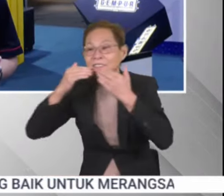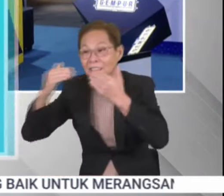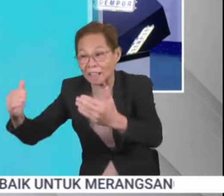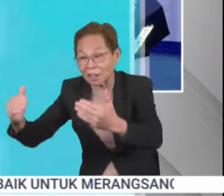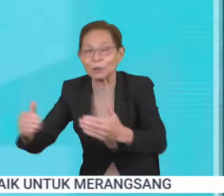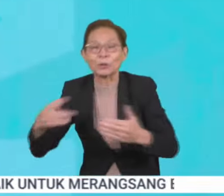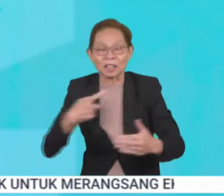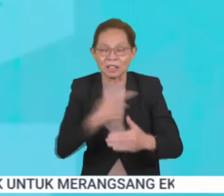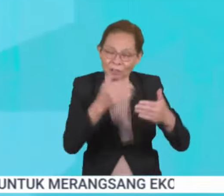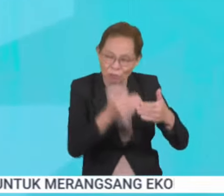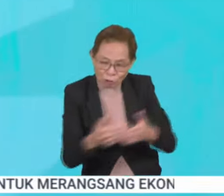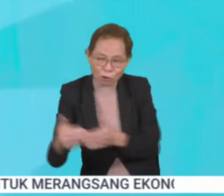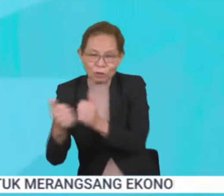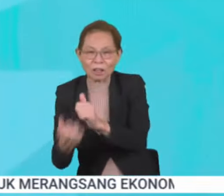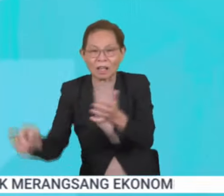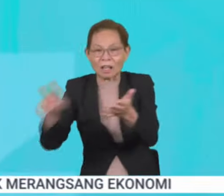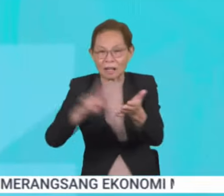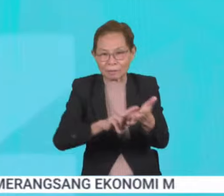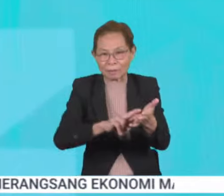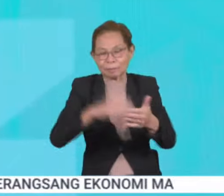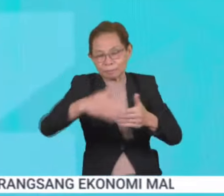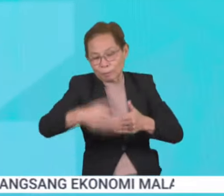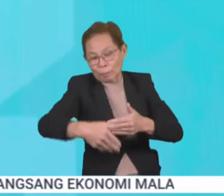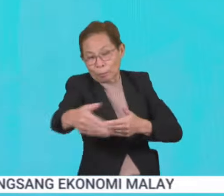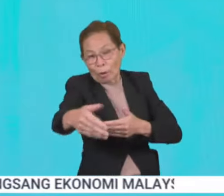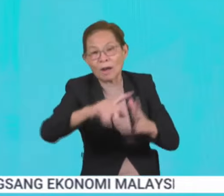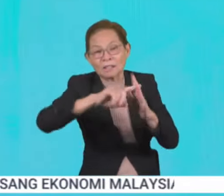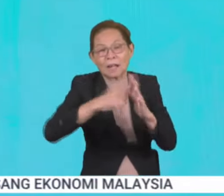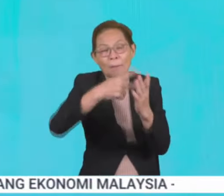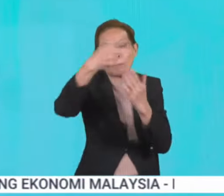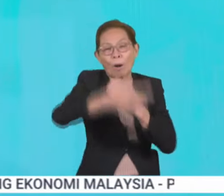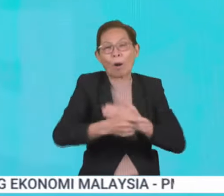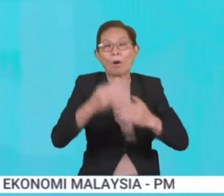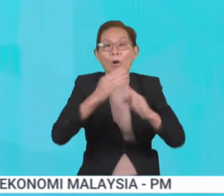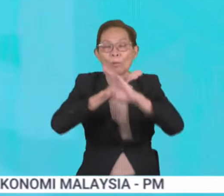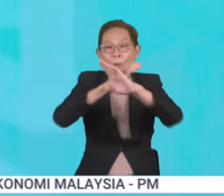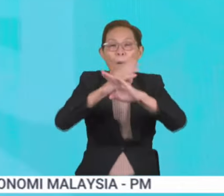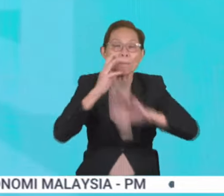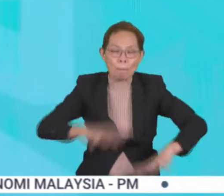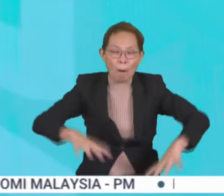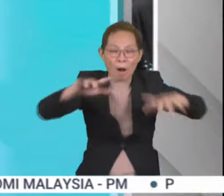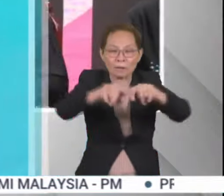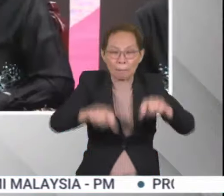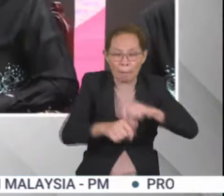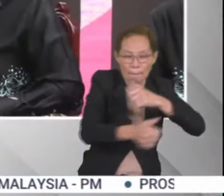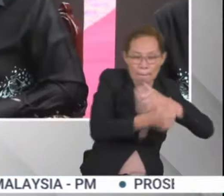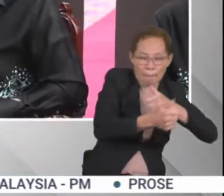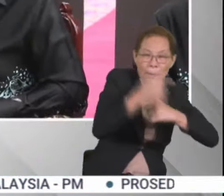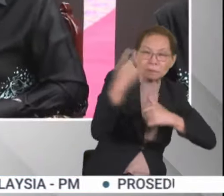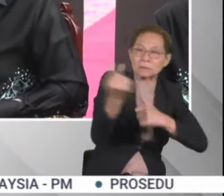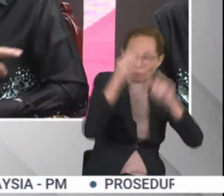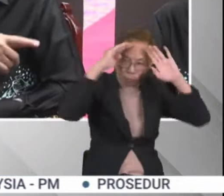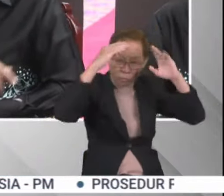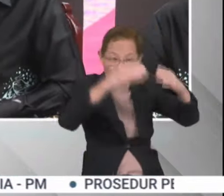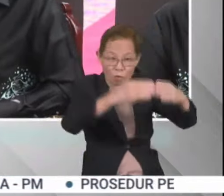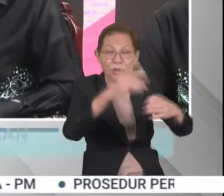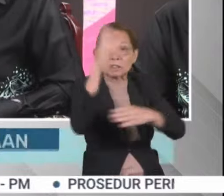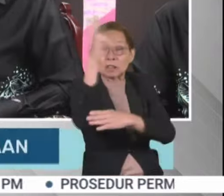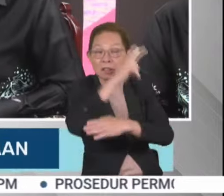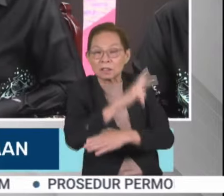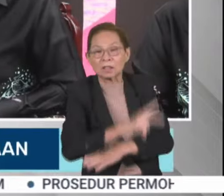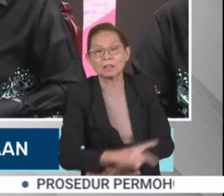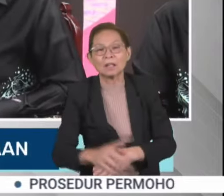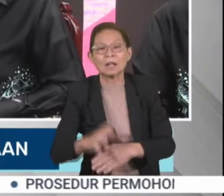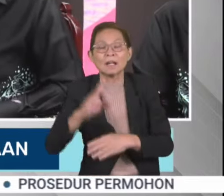Gabriel. Kita teruskan dengan laporan seterusnya. Laksanaan projek tempatan banjir khususnya di kawasan berisiko sentiasa menjadi fokus utama kerajaan.